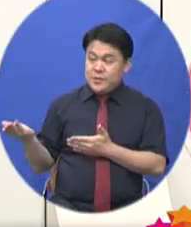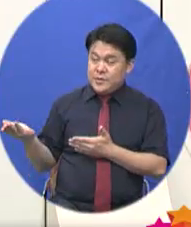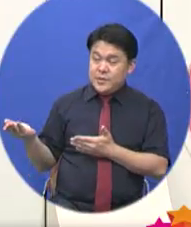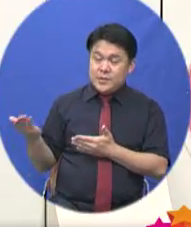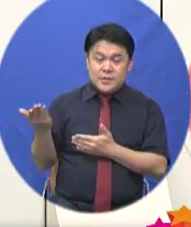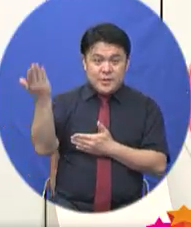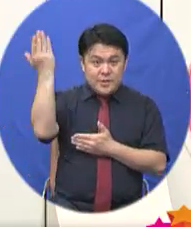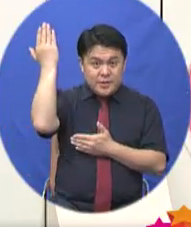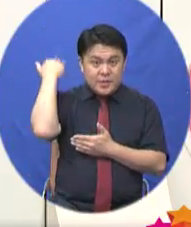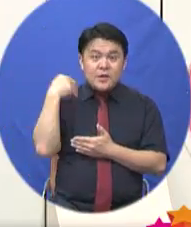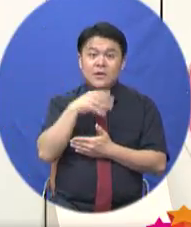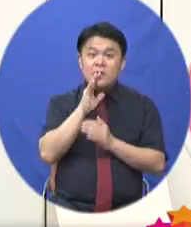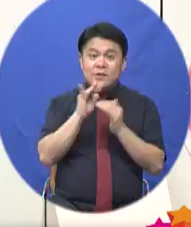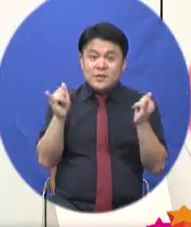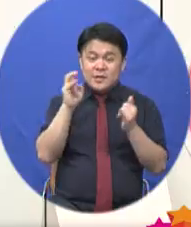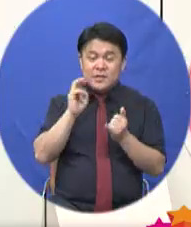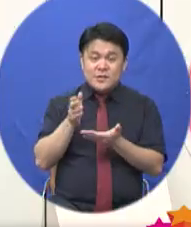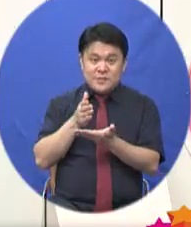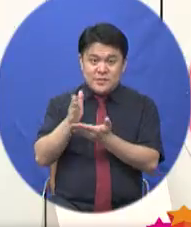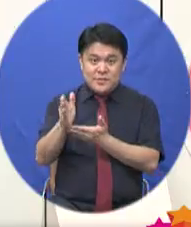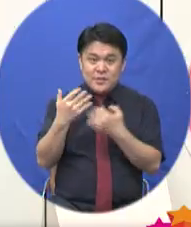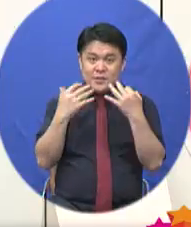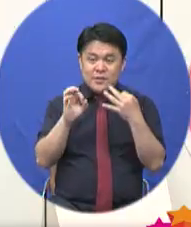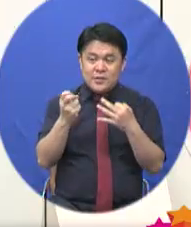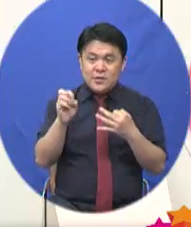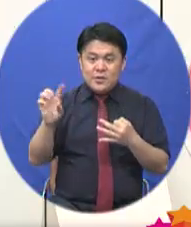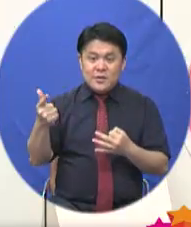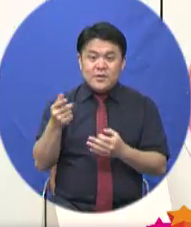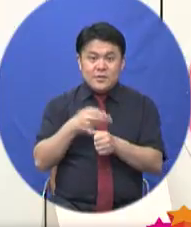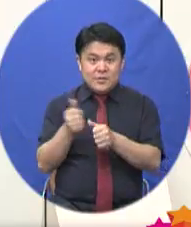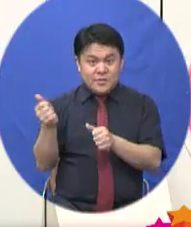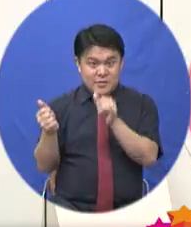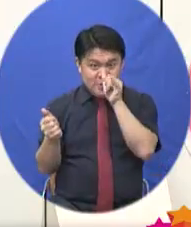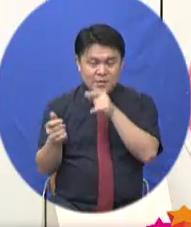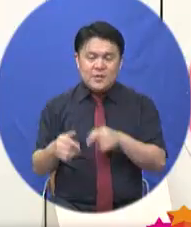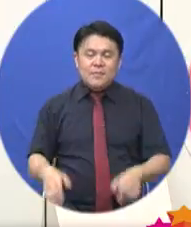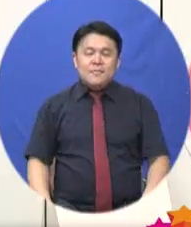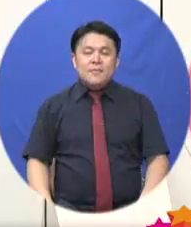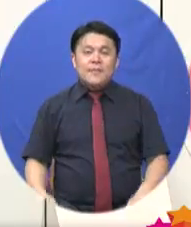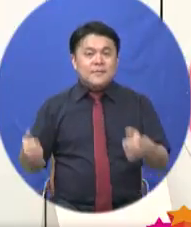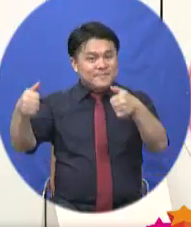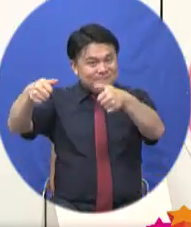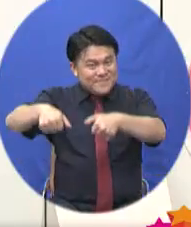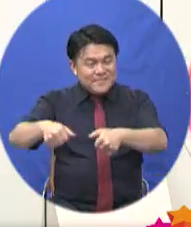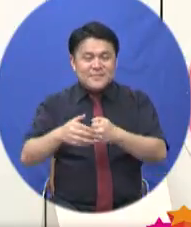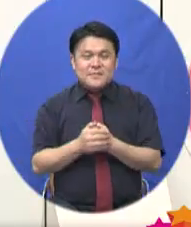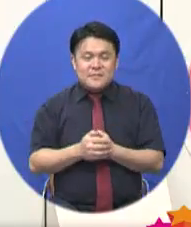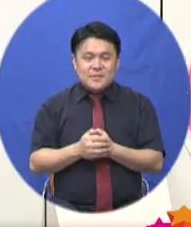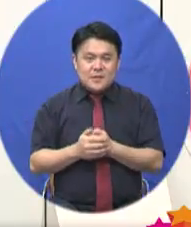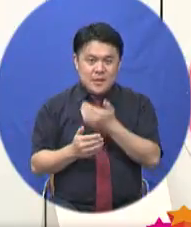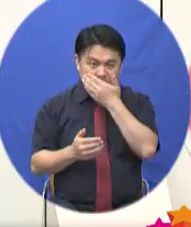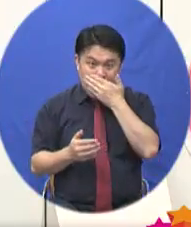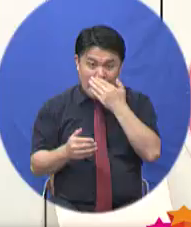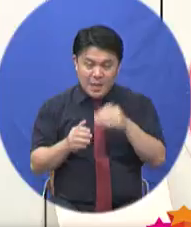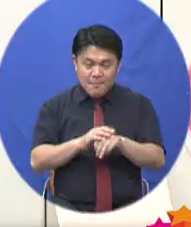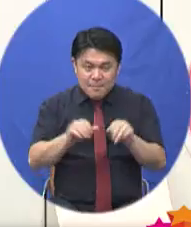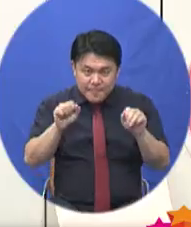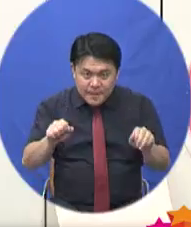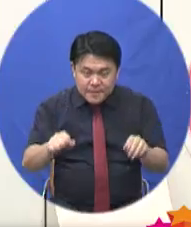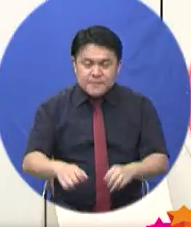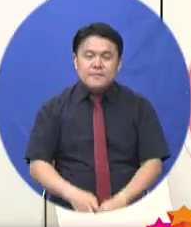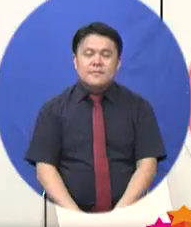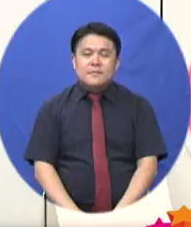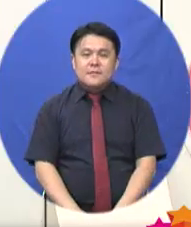우리 원로 가수 김용만 선생님 함께 나와 계세요. 예, 예. 인사 한번 나누세요. 네, 안녕하세요.